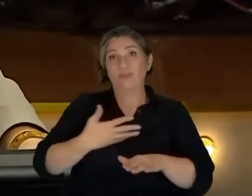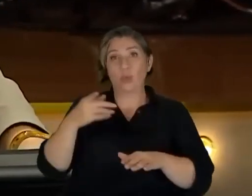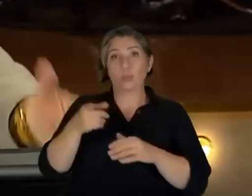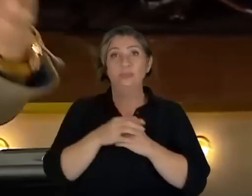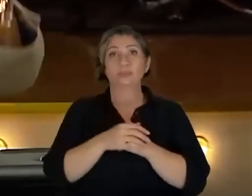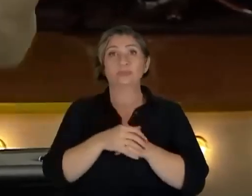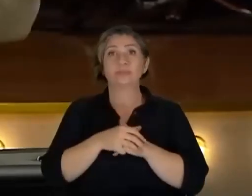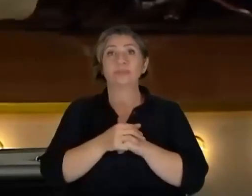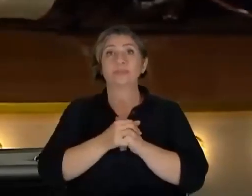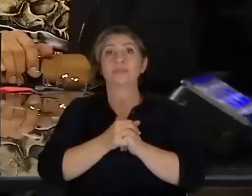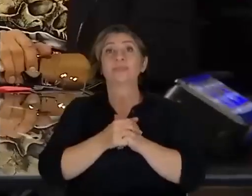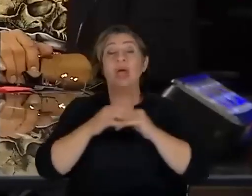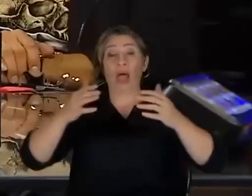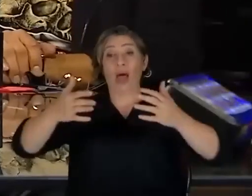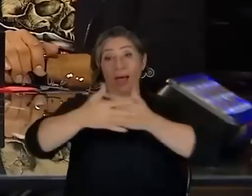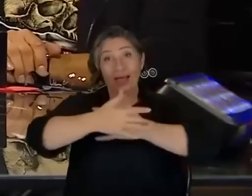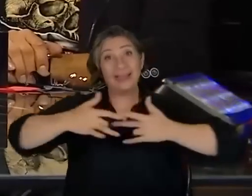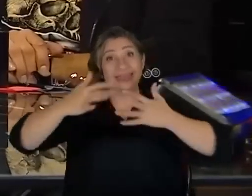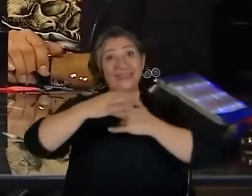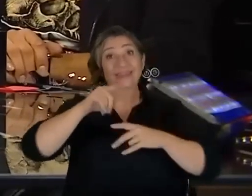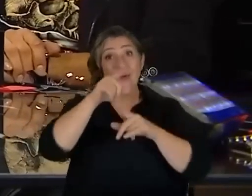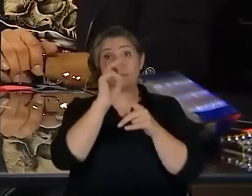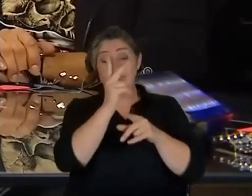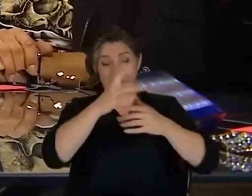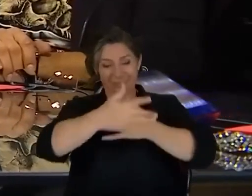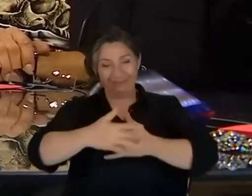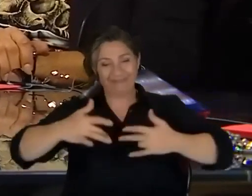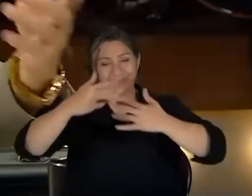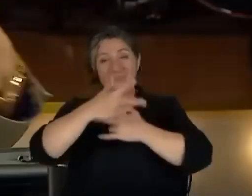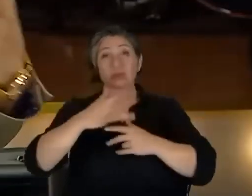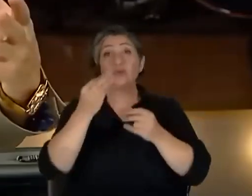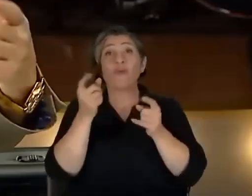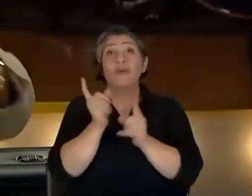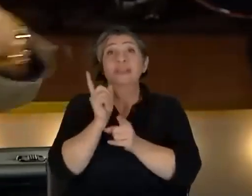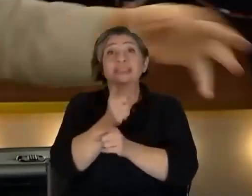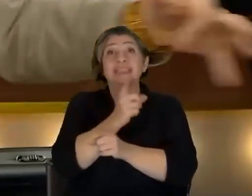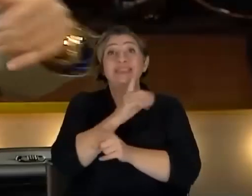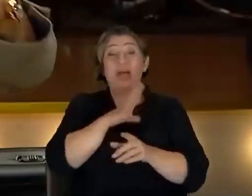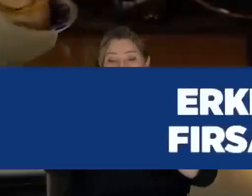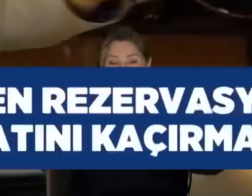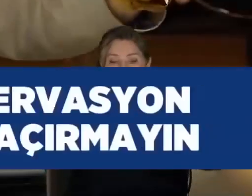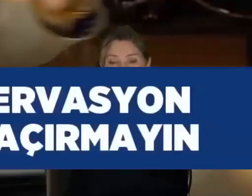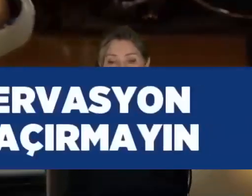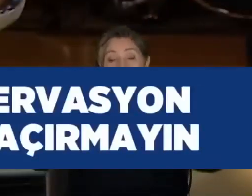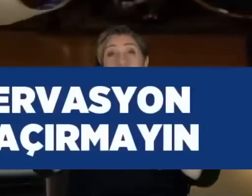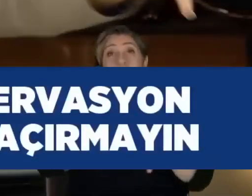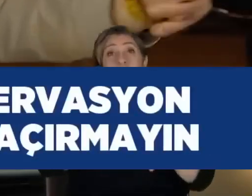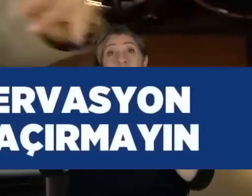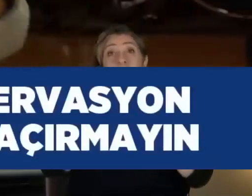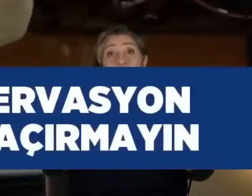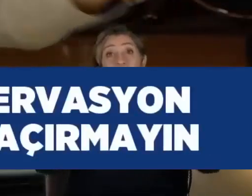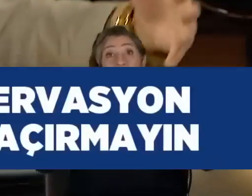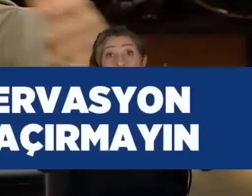seviyorum. Yani hepsinin yeri farklı. O formun tabii bir sürü şeyi var, yani kanuna kadar giden. Doğru. Bir